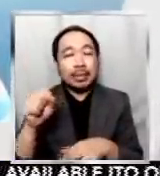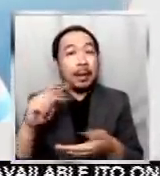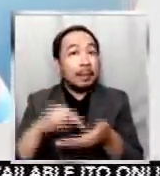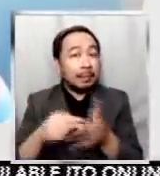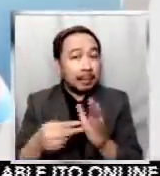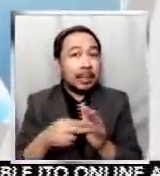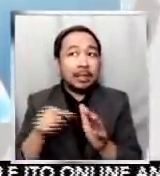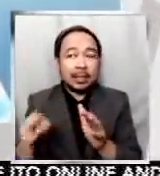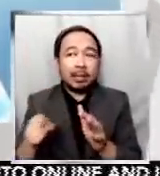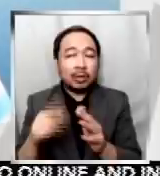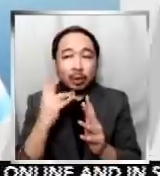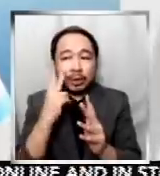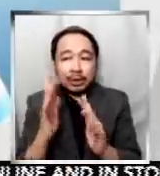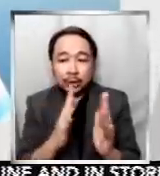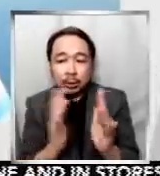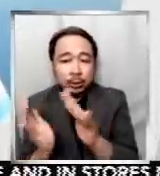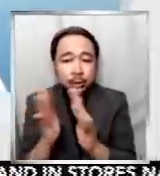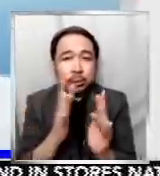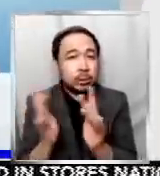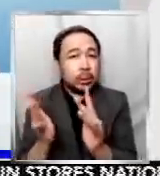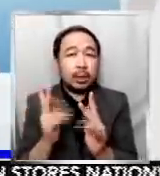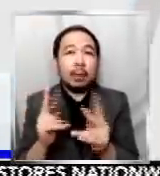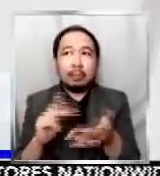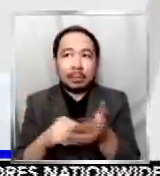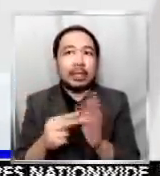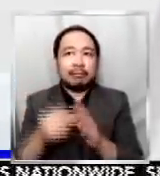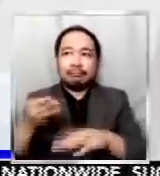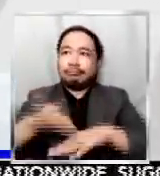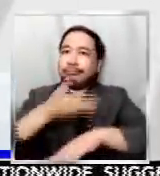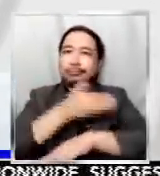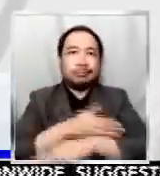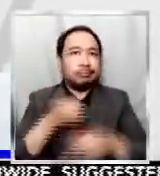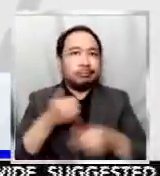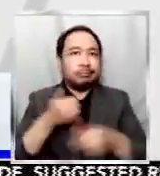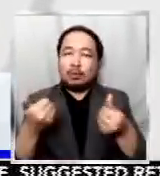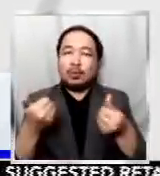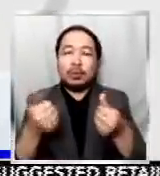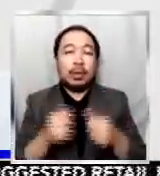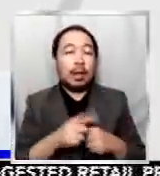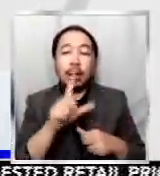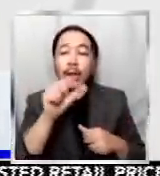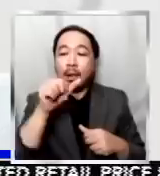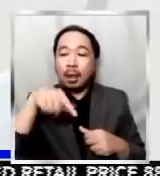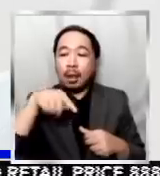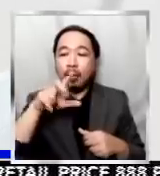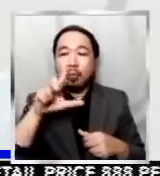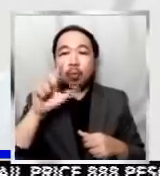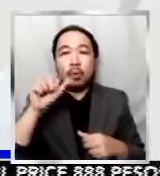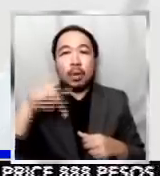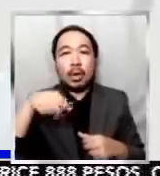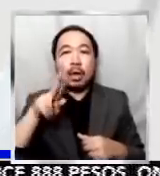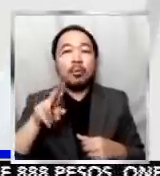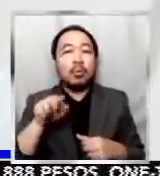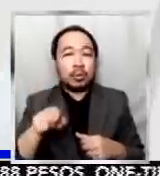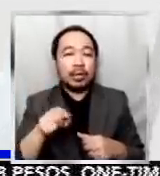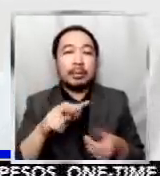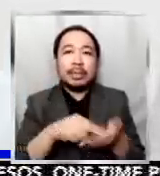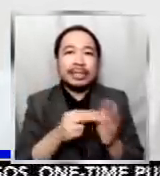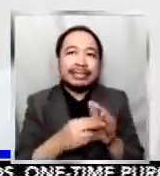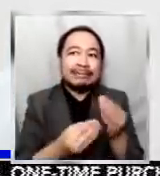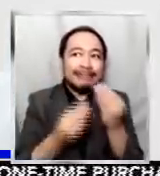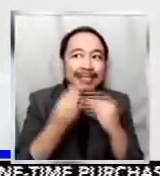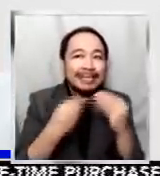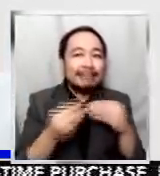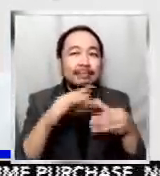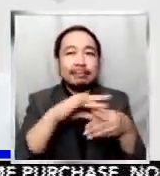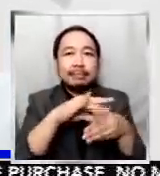reef area is in better or good health. Ang lapu-lapu kasi carnivore. Ibig sabihin kumakain